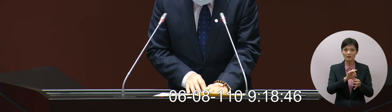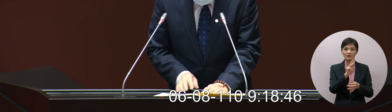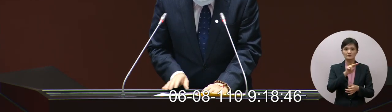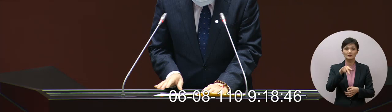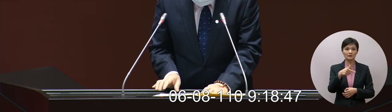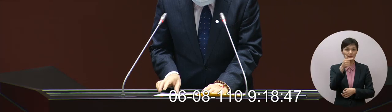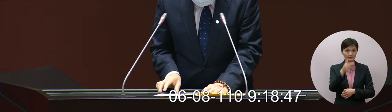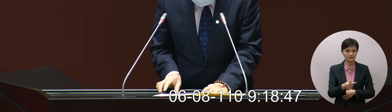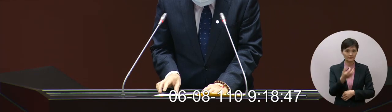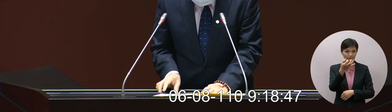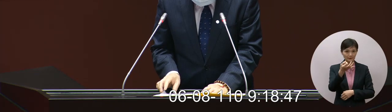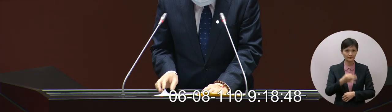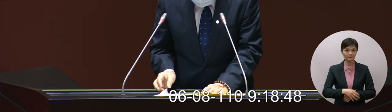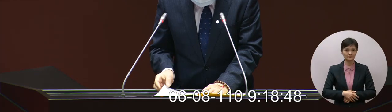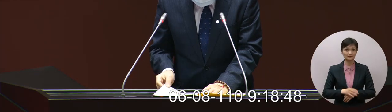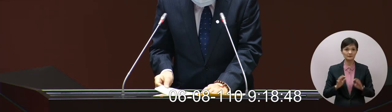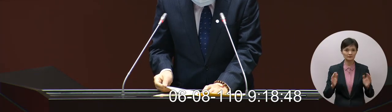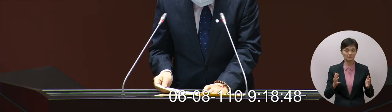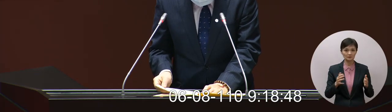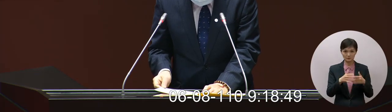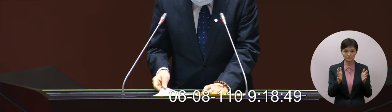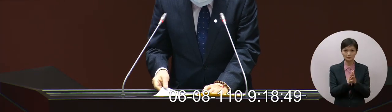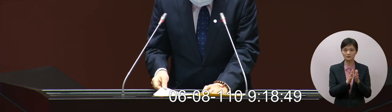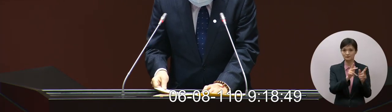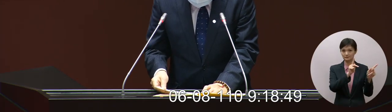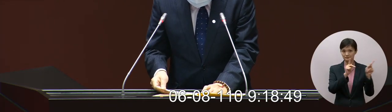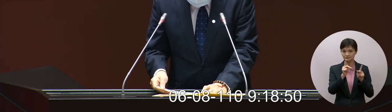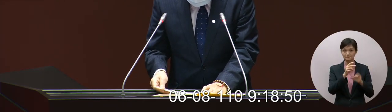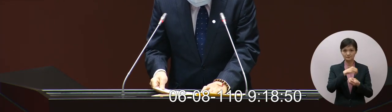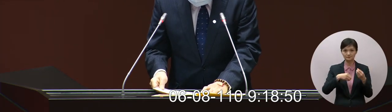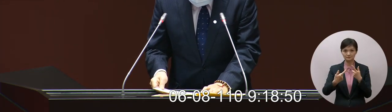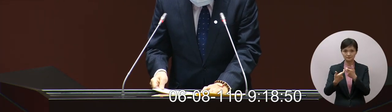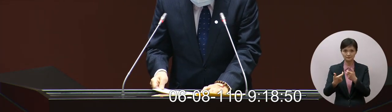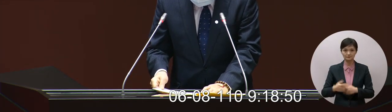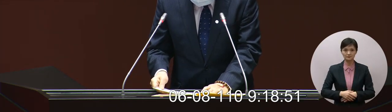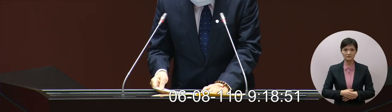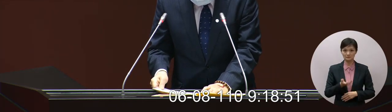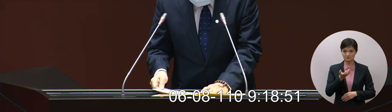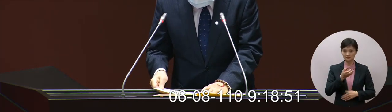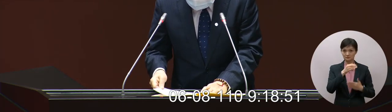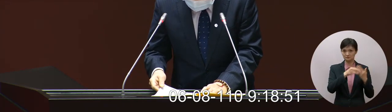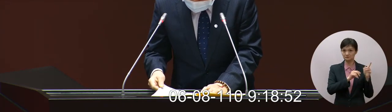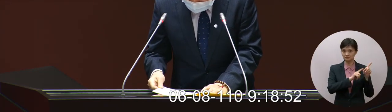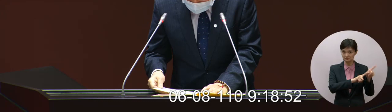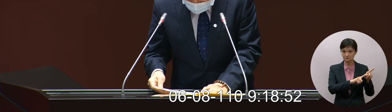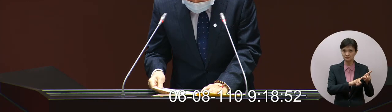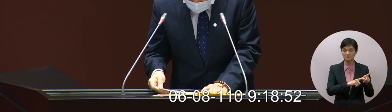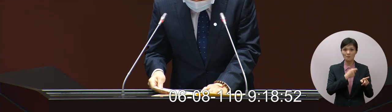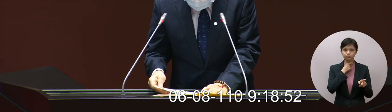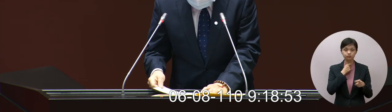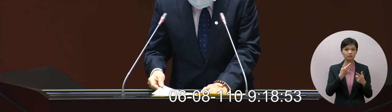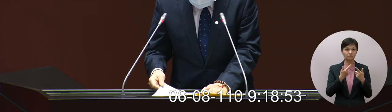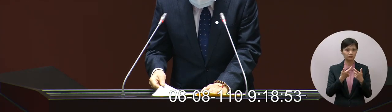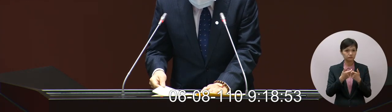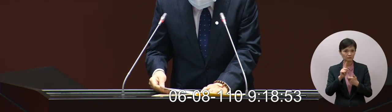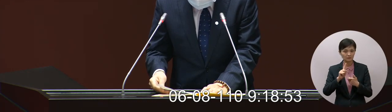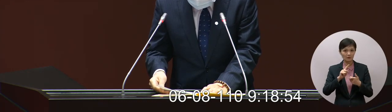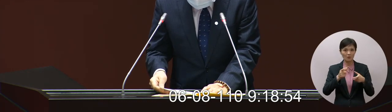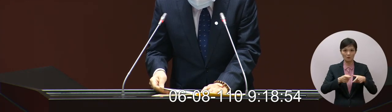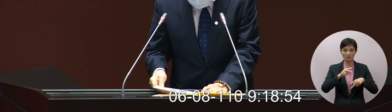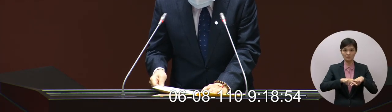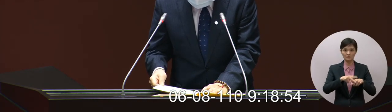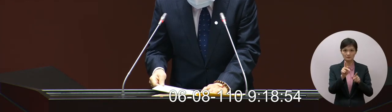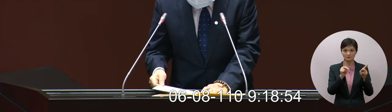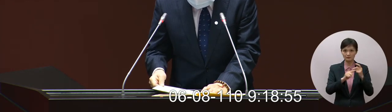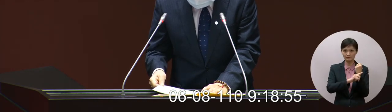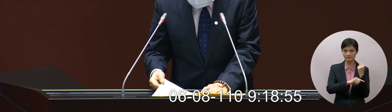2600亿元，规划全数以举债自应。按上开特别条例规定，需符合公共债务法第5条第